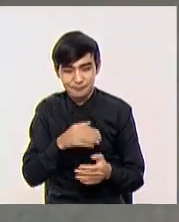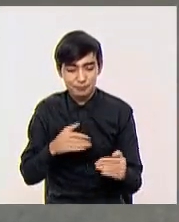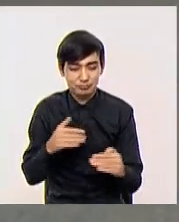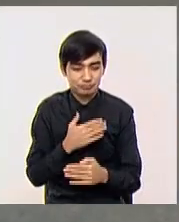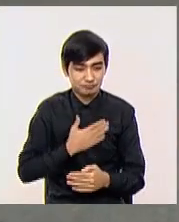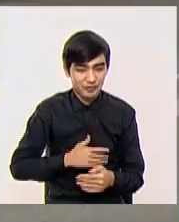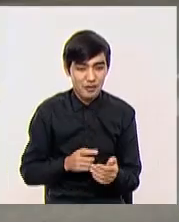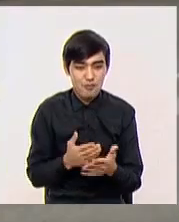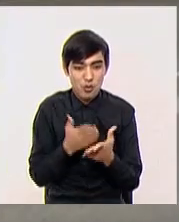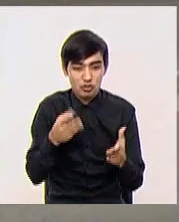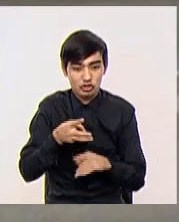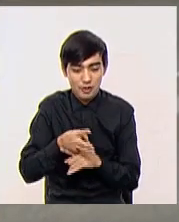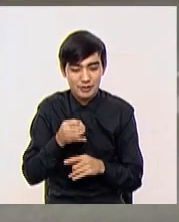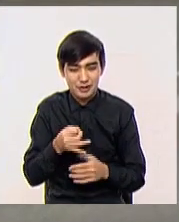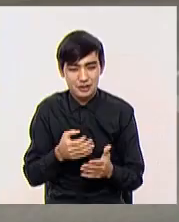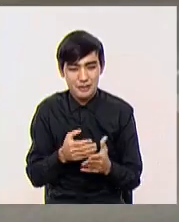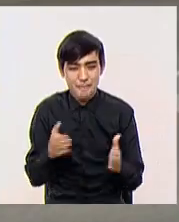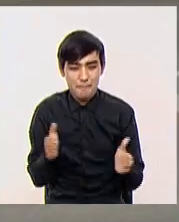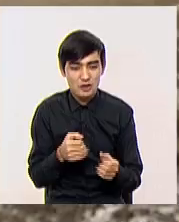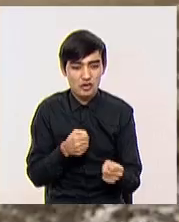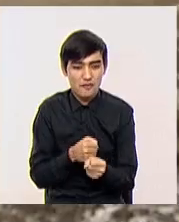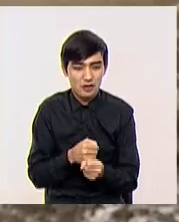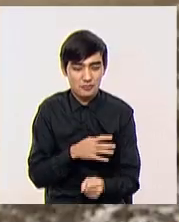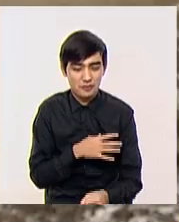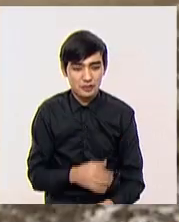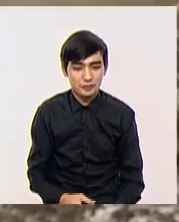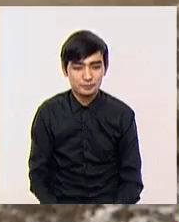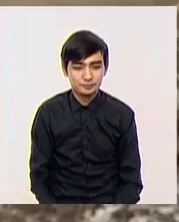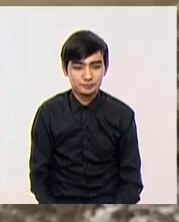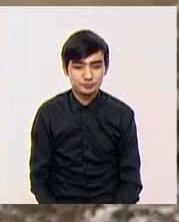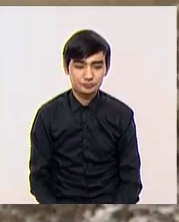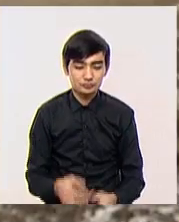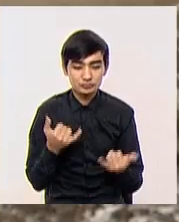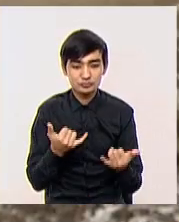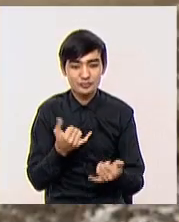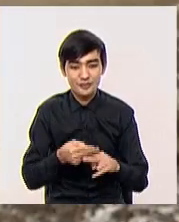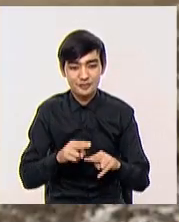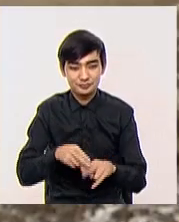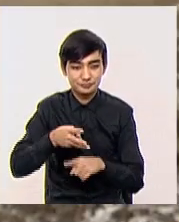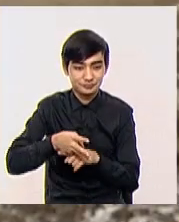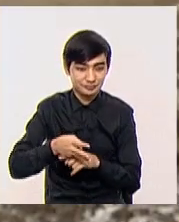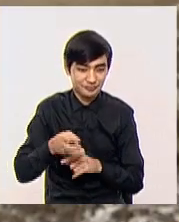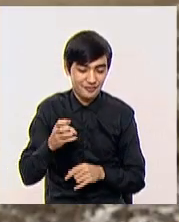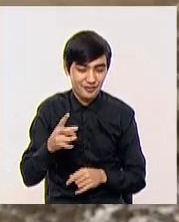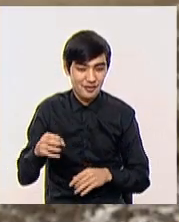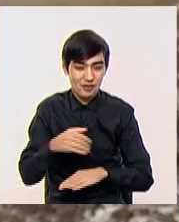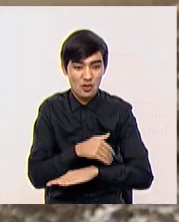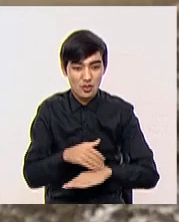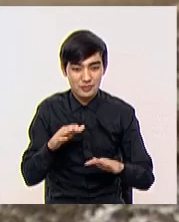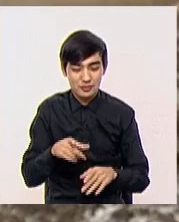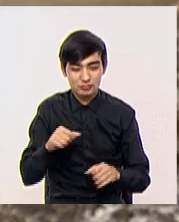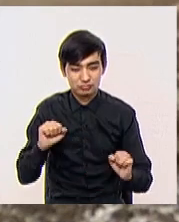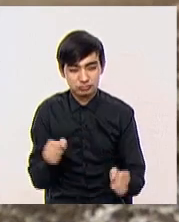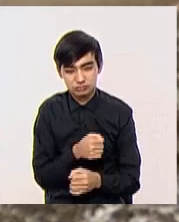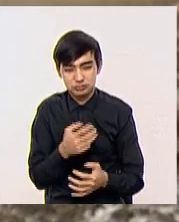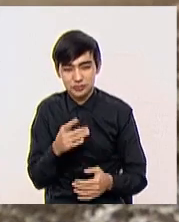что чем больше камер, тем меньше аварий. Сейчас те камеры, которые стоят на дороге, они призваны повысить безопасность